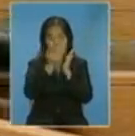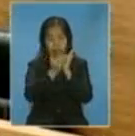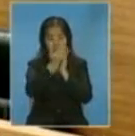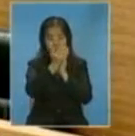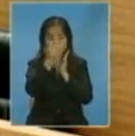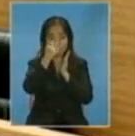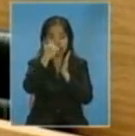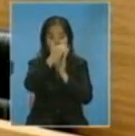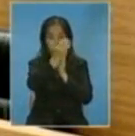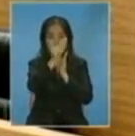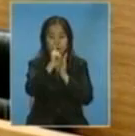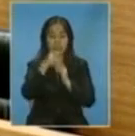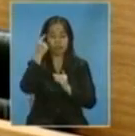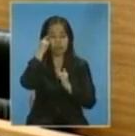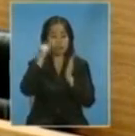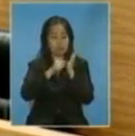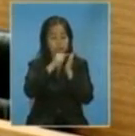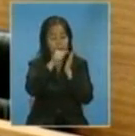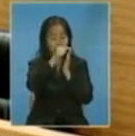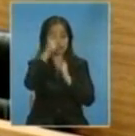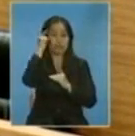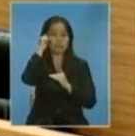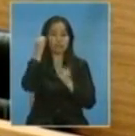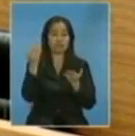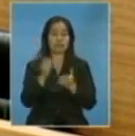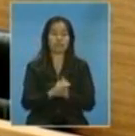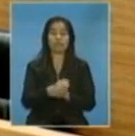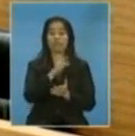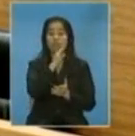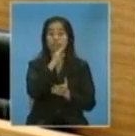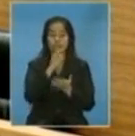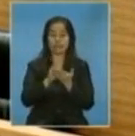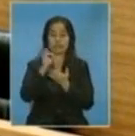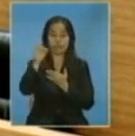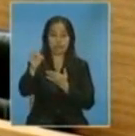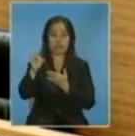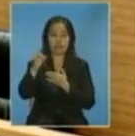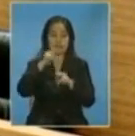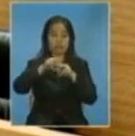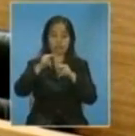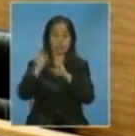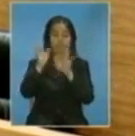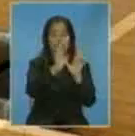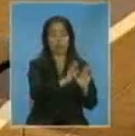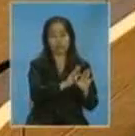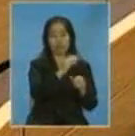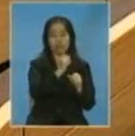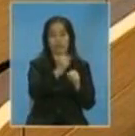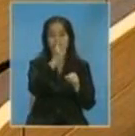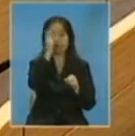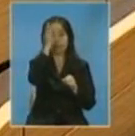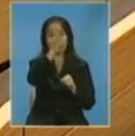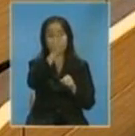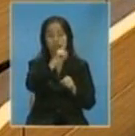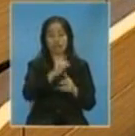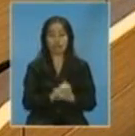อีกซีกนี้ยังไม่รู้เส้นทางครับสมมุติว่าเกิดซื้อรถไฟมาวางกองนิ่งอีก2ปีข้างหน้าครับ